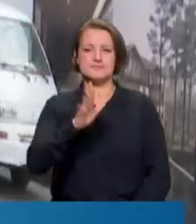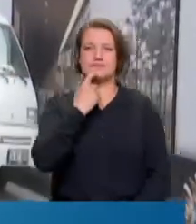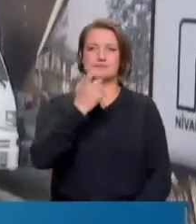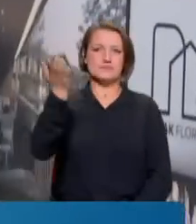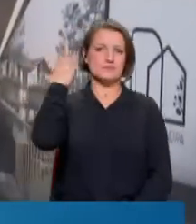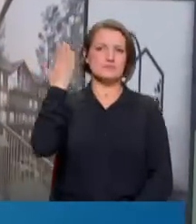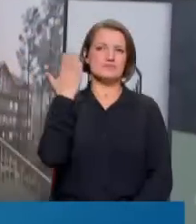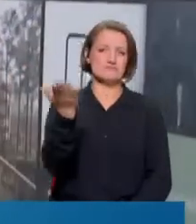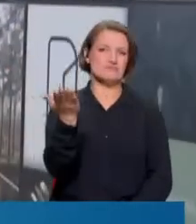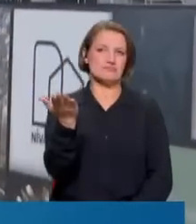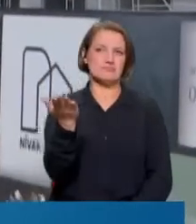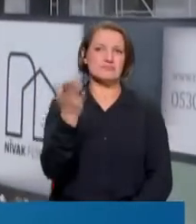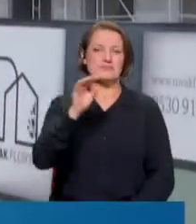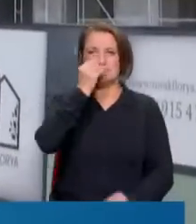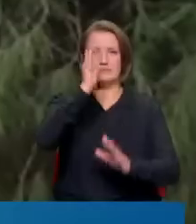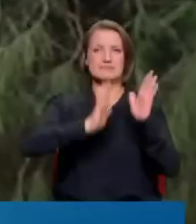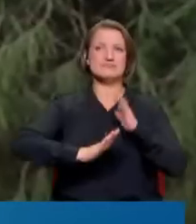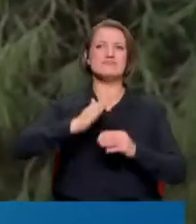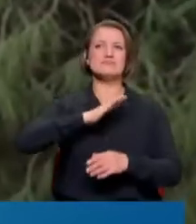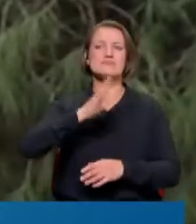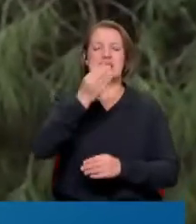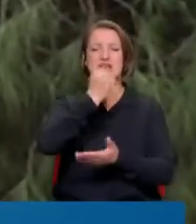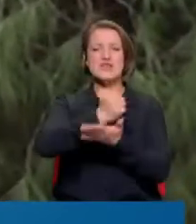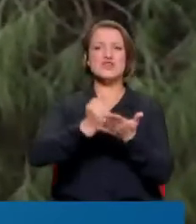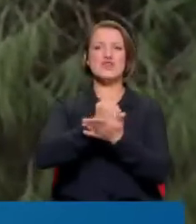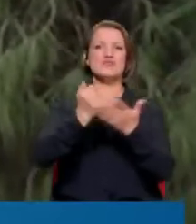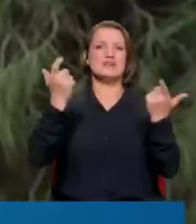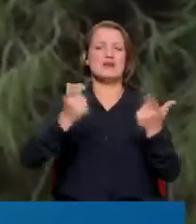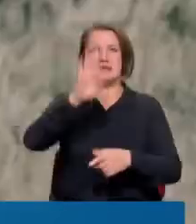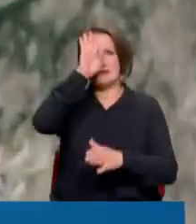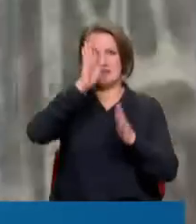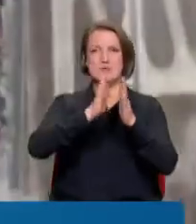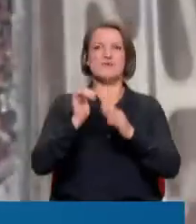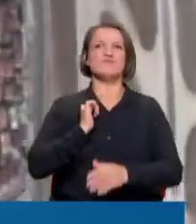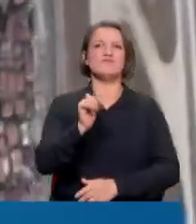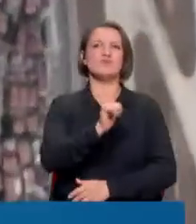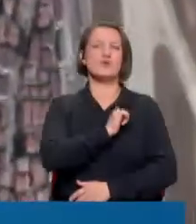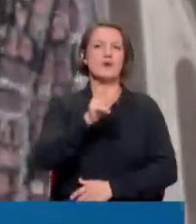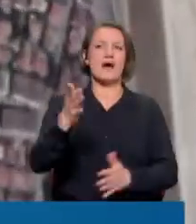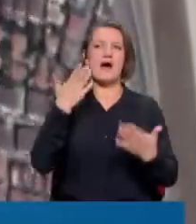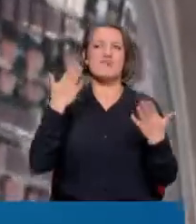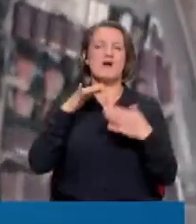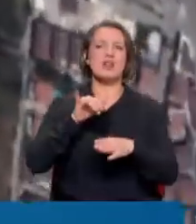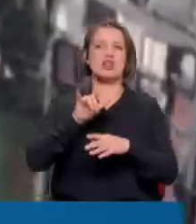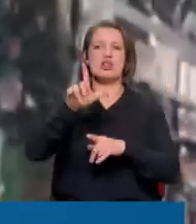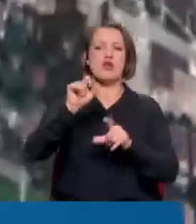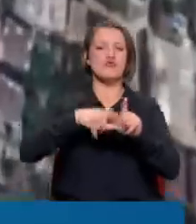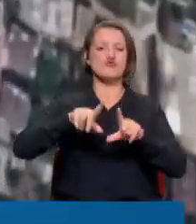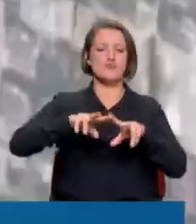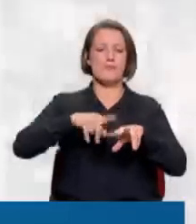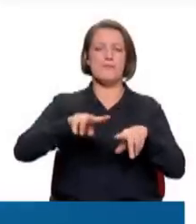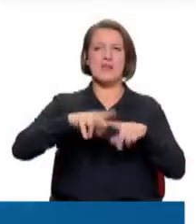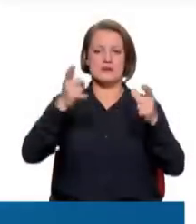öncesinden Eser Yok Şimdi ağaçlarla dolu yemyeşil bir alana sahipti İstanbul Florya'daki hava lojmanlarının bulunduğu